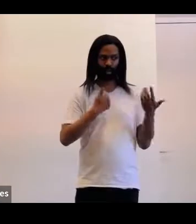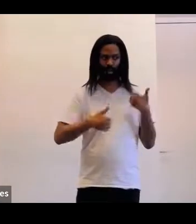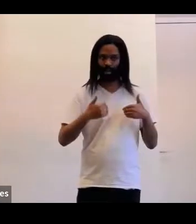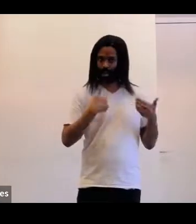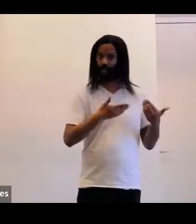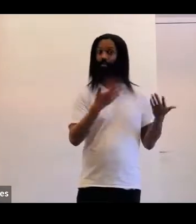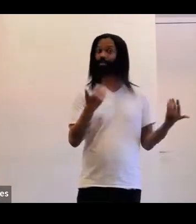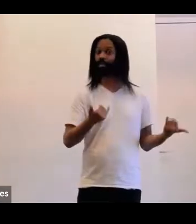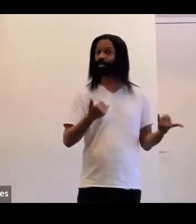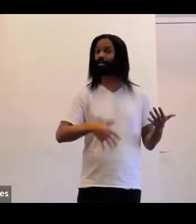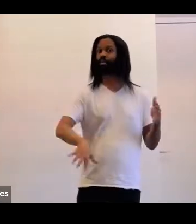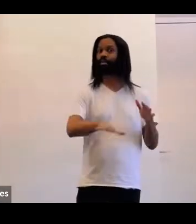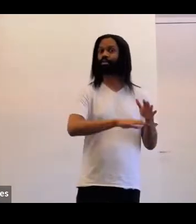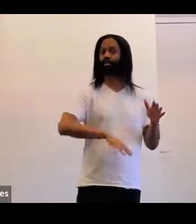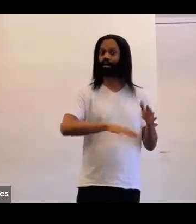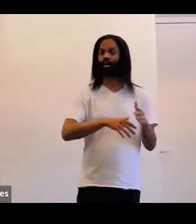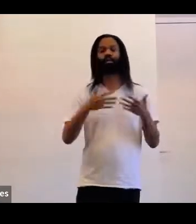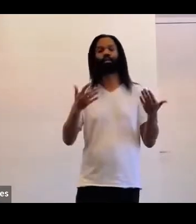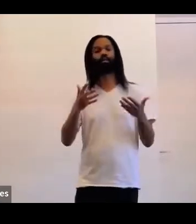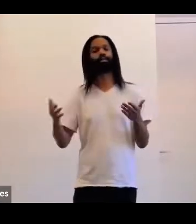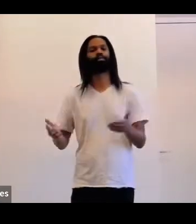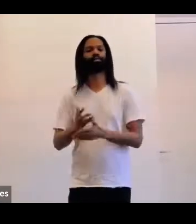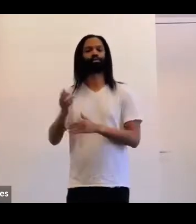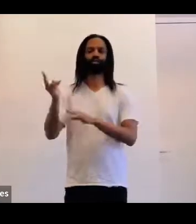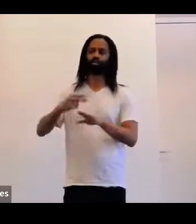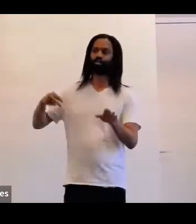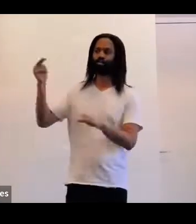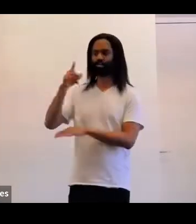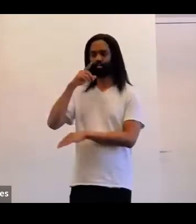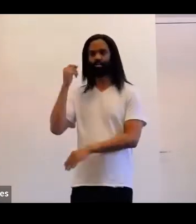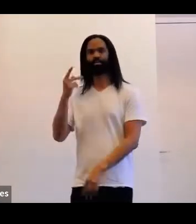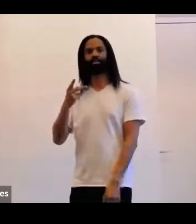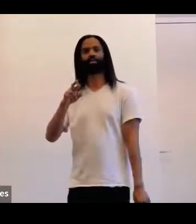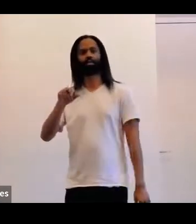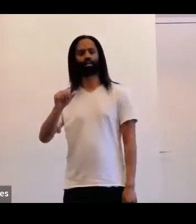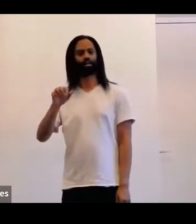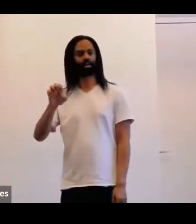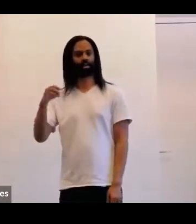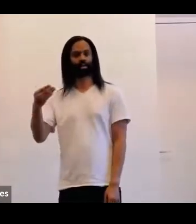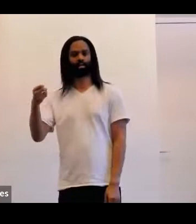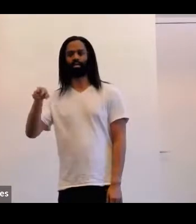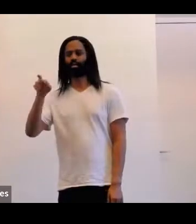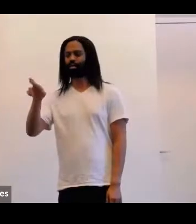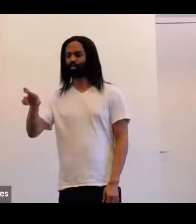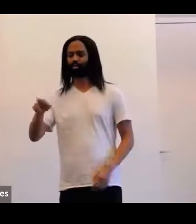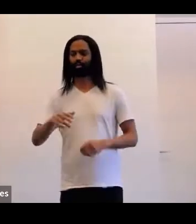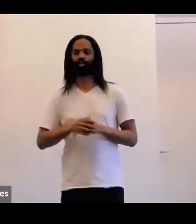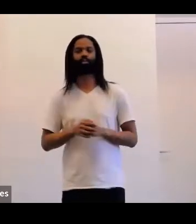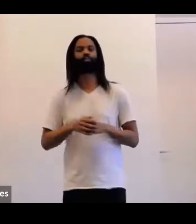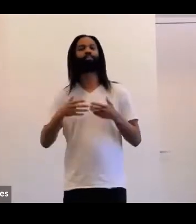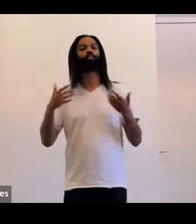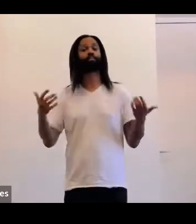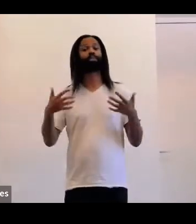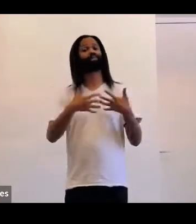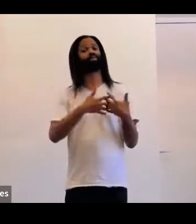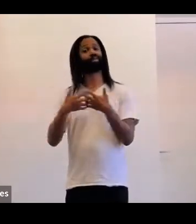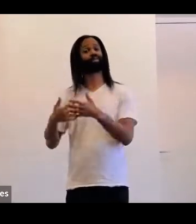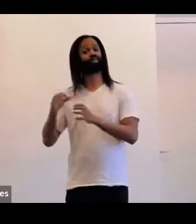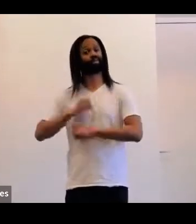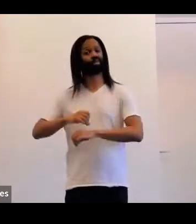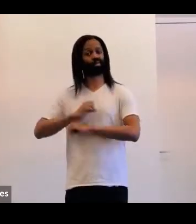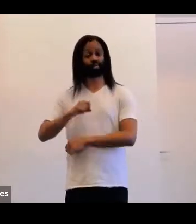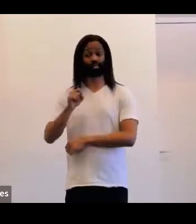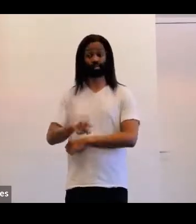le territoire et ce projet a été supervisé par Arnaud Crémer. Ce dispositif expérimental, dont seulement 2